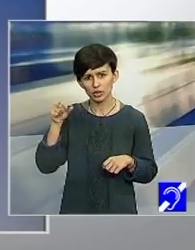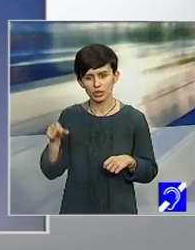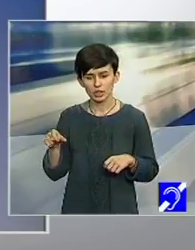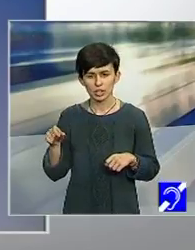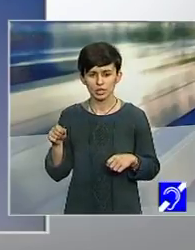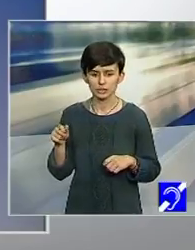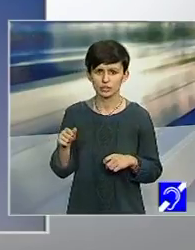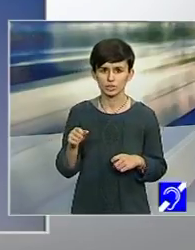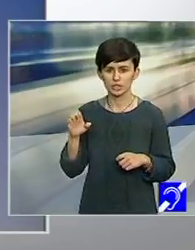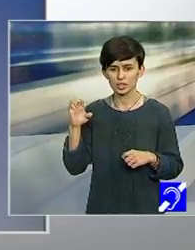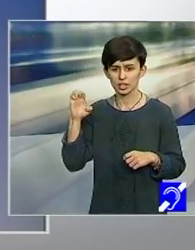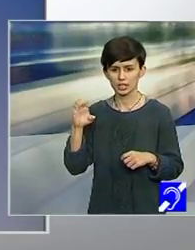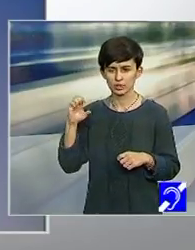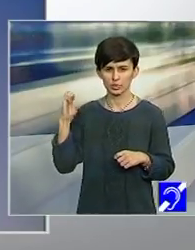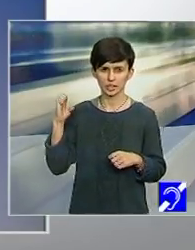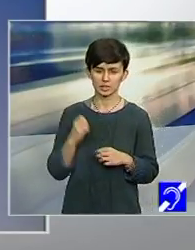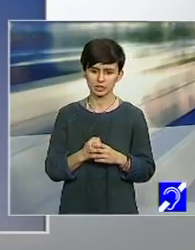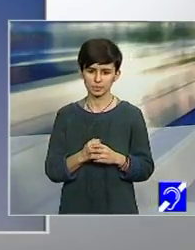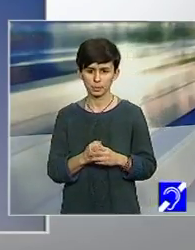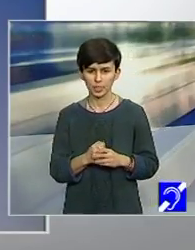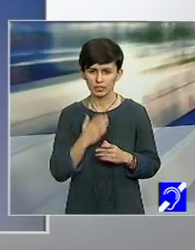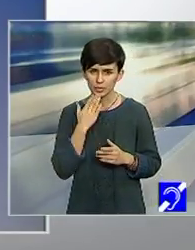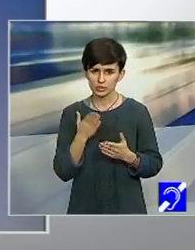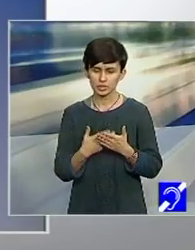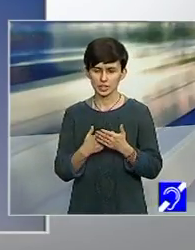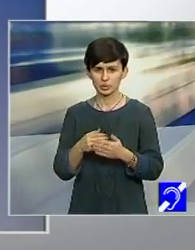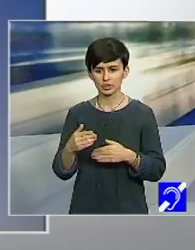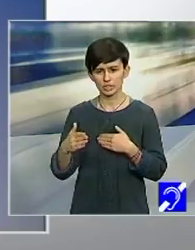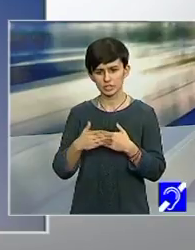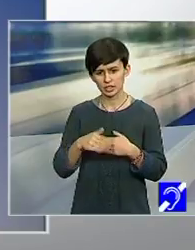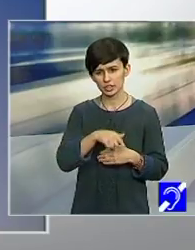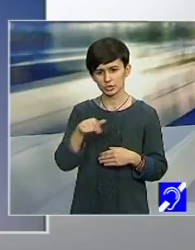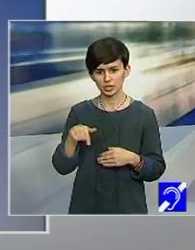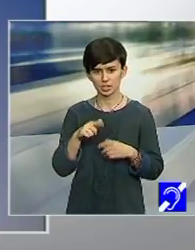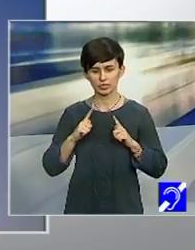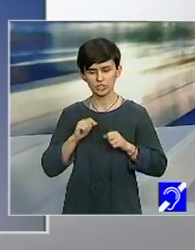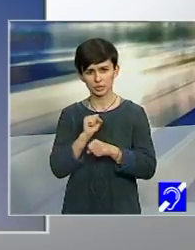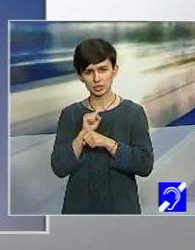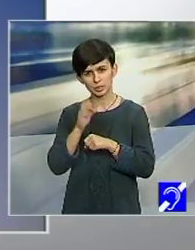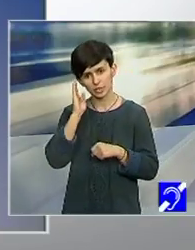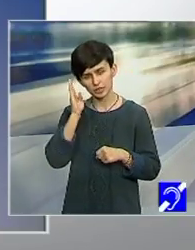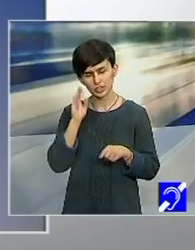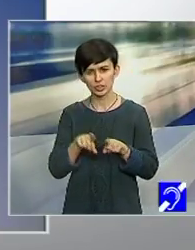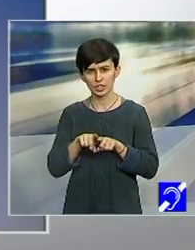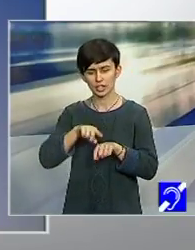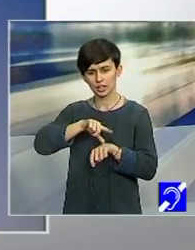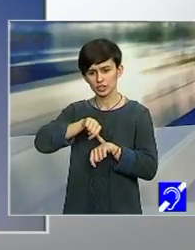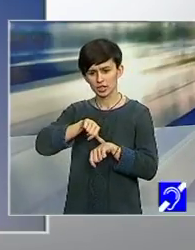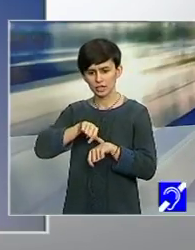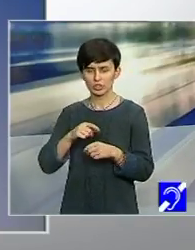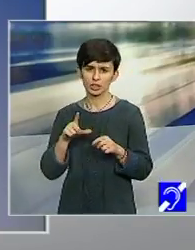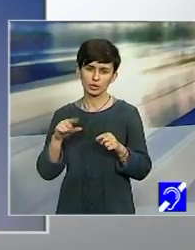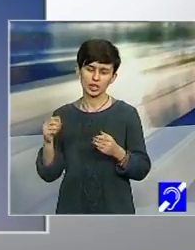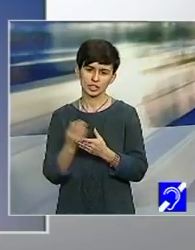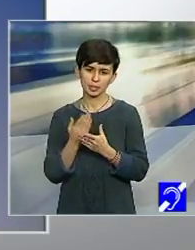estul Europei. Eu sunt Maria Cinarjiga și vă mulțumesc că ați fost și astăzi alături de noi. Vă aștept și săptămâna viitoare la aceeași oră cu alte povești,